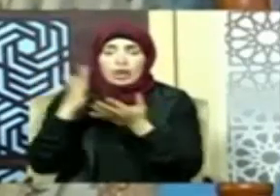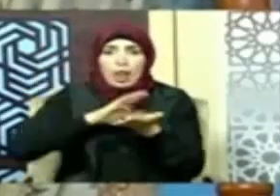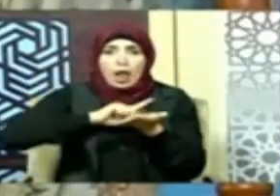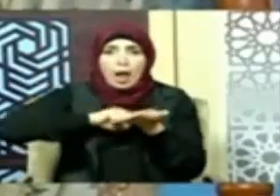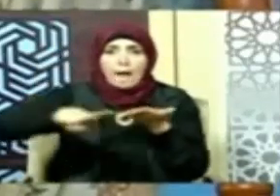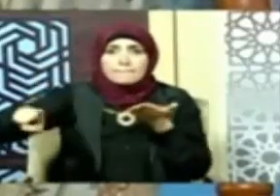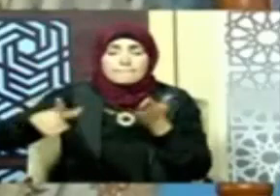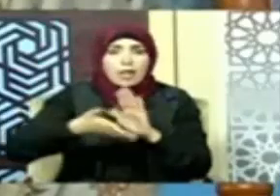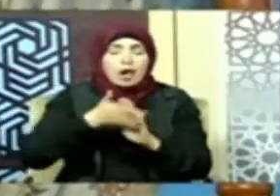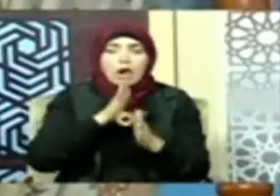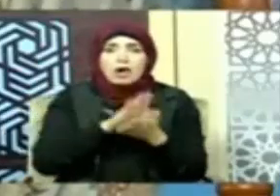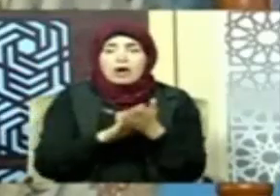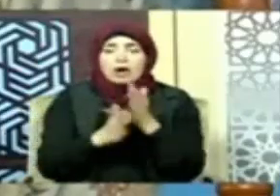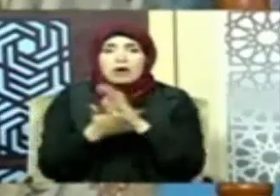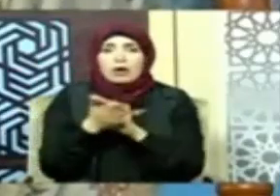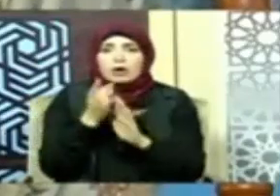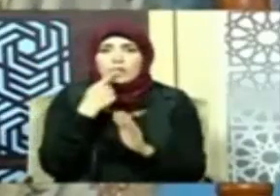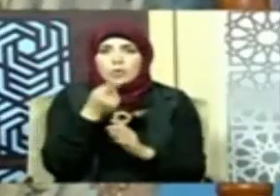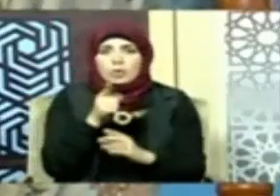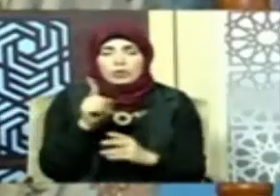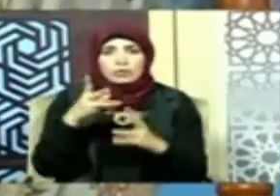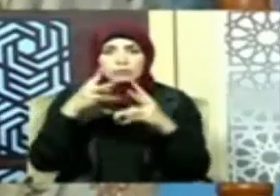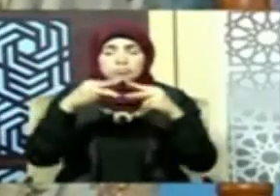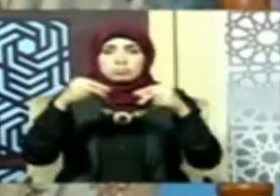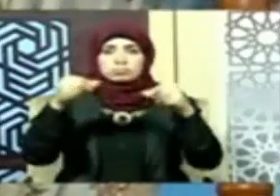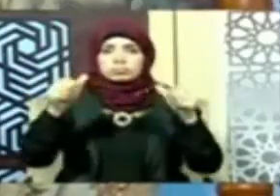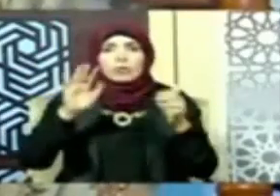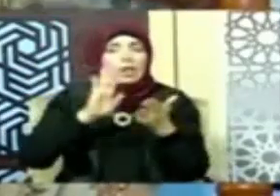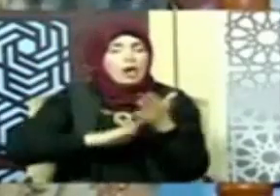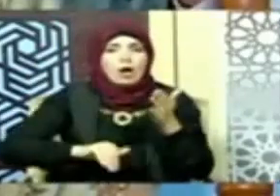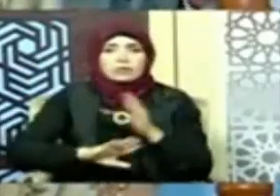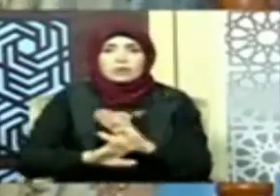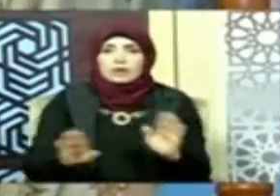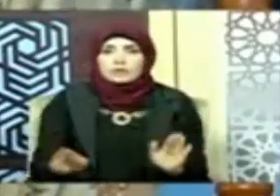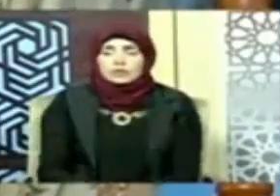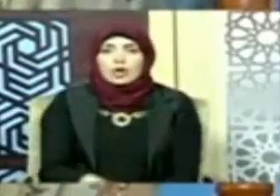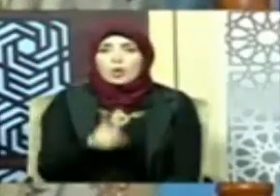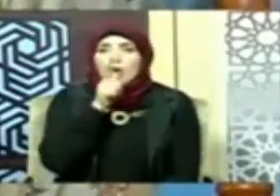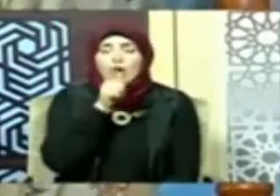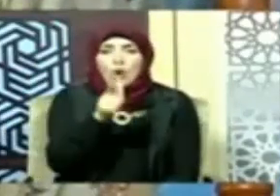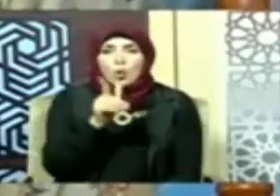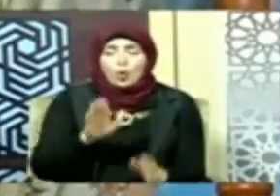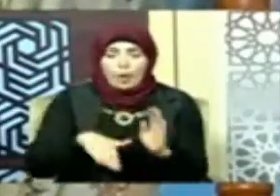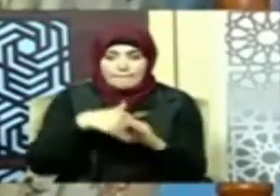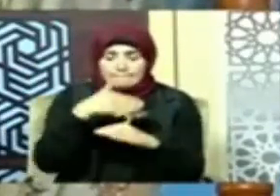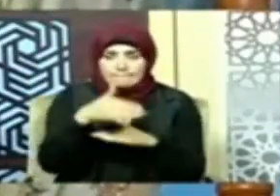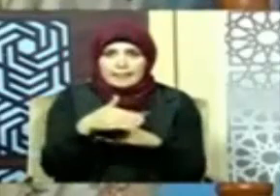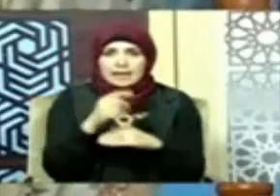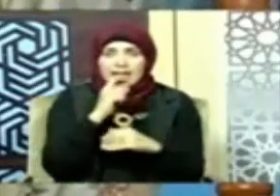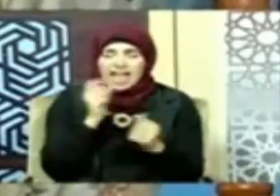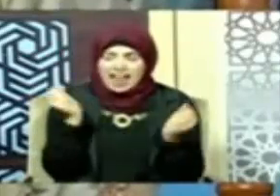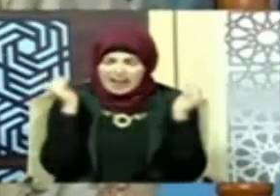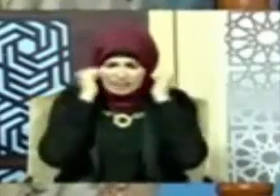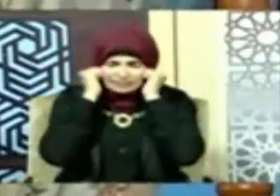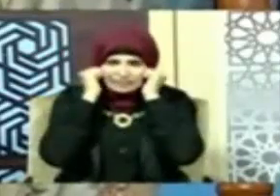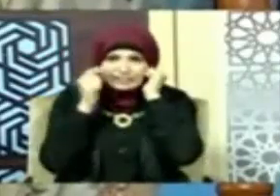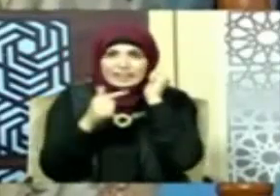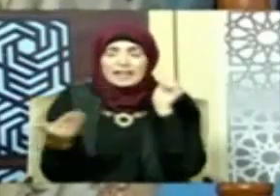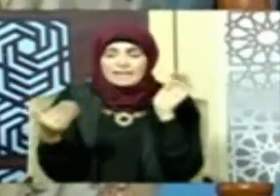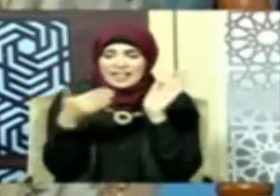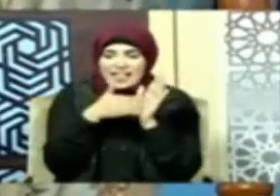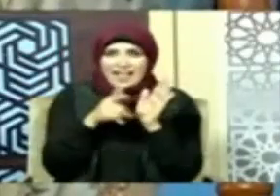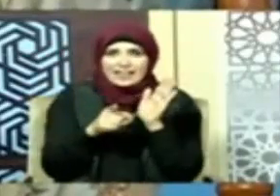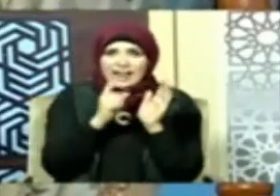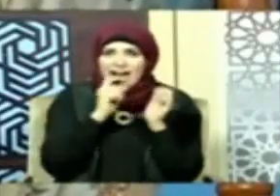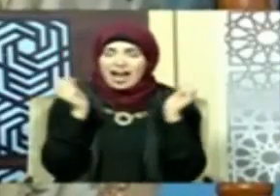وهي خاوية على عرشها. ويقول: بعد فوات الأوان ويقول